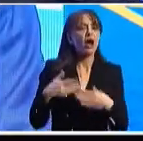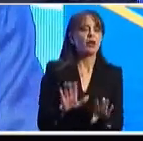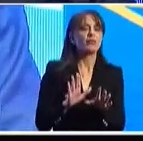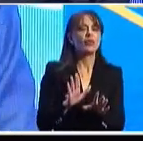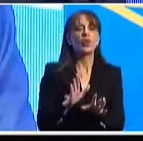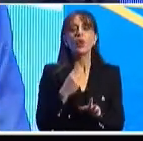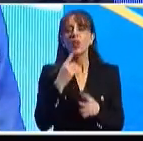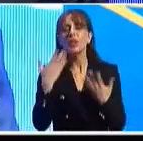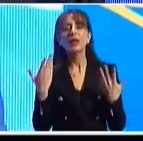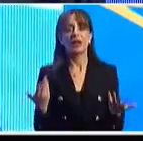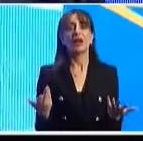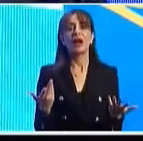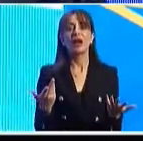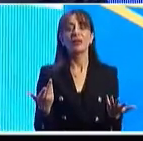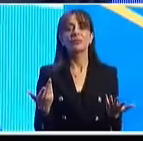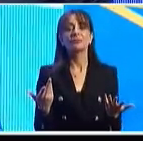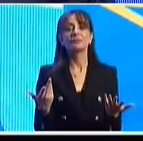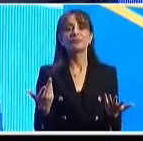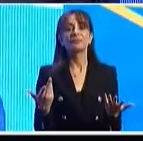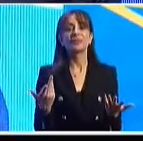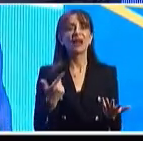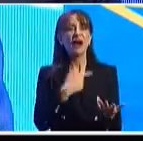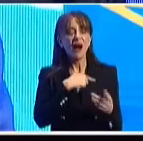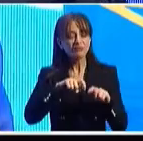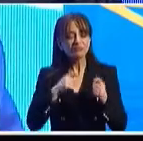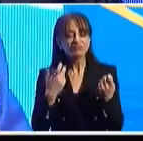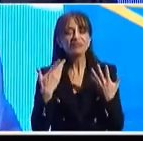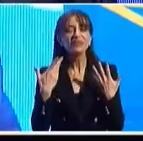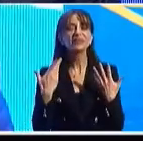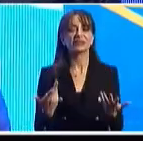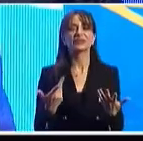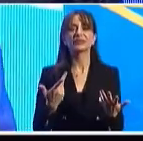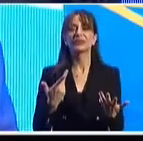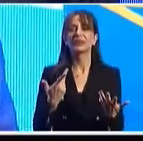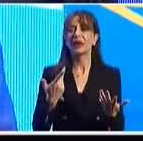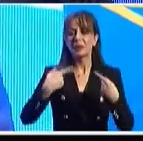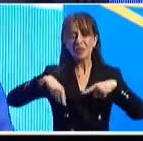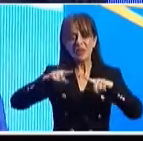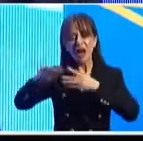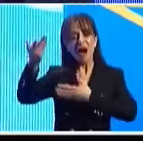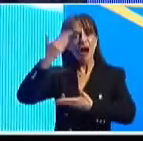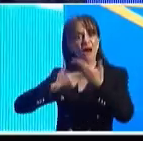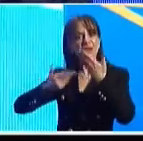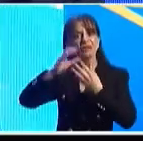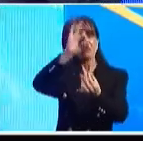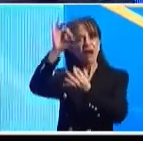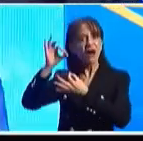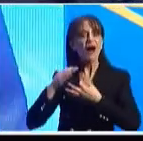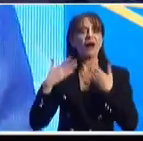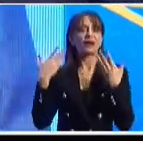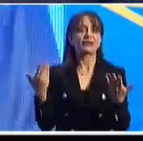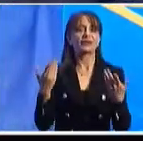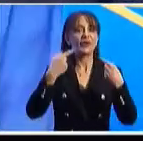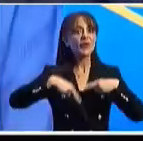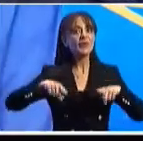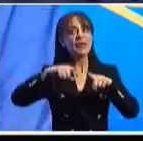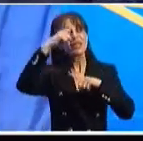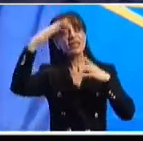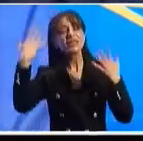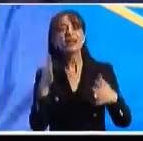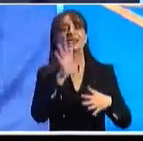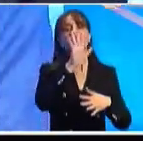olun o kırgınlıklarını bize her gittiğimiz ortamda ifade ediyorlar. Biz inşallah E5